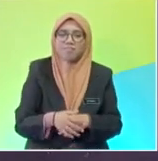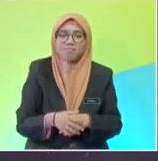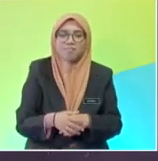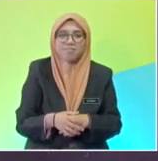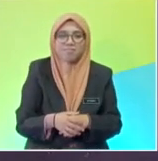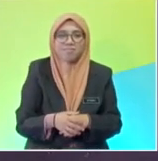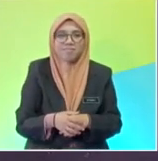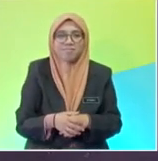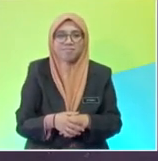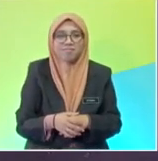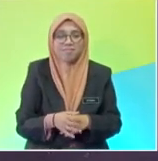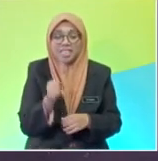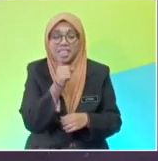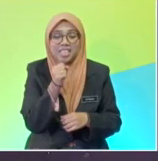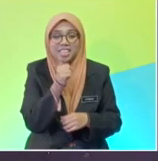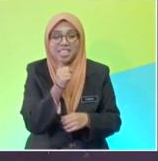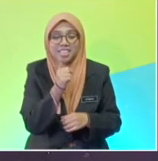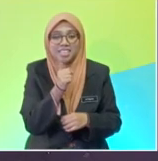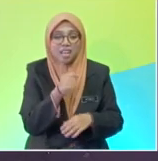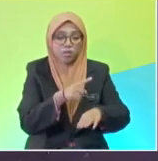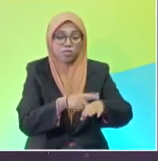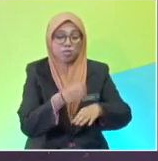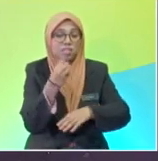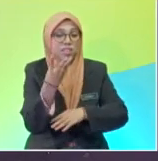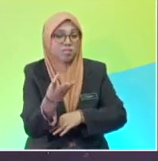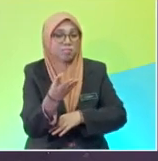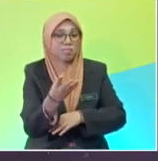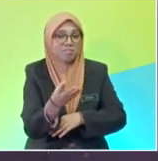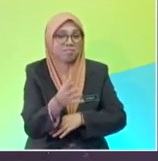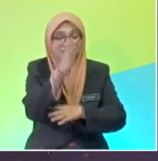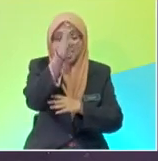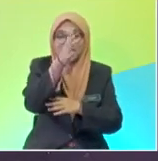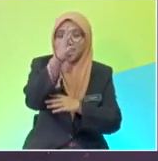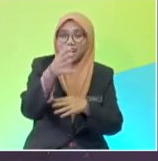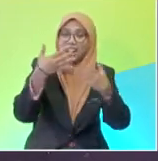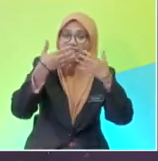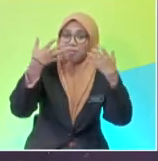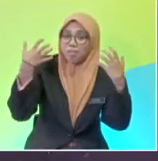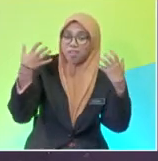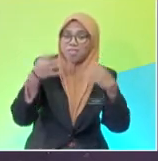1, 2, 3. Pukul berapa Datuk Harimau? Pukul